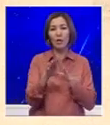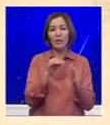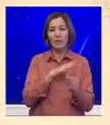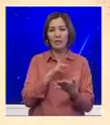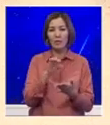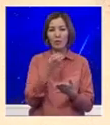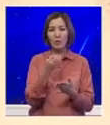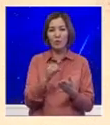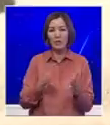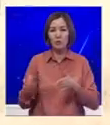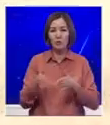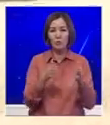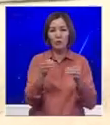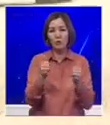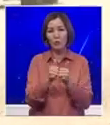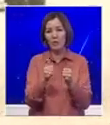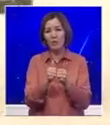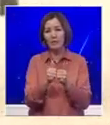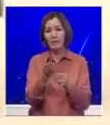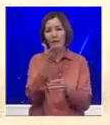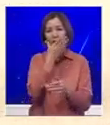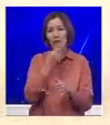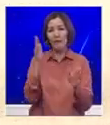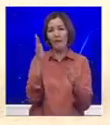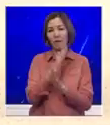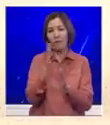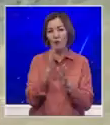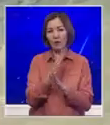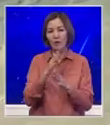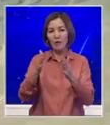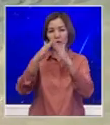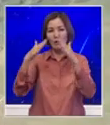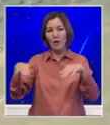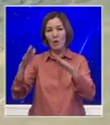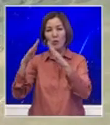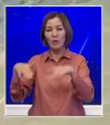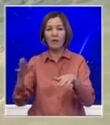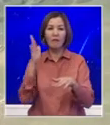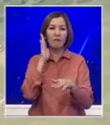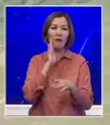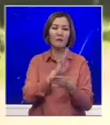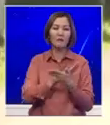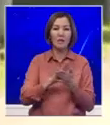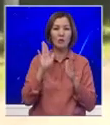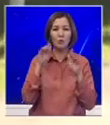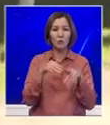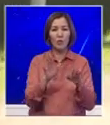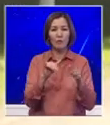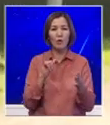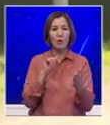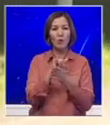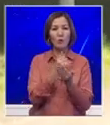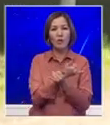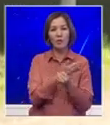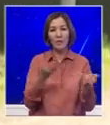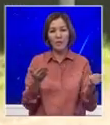жорда орналасқан табиғаты көркем мекен. Бұл аймақ өзінің асқар тауларымен, таза көлдерімен және қазақы қонақжайлығымен